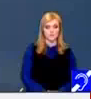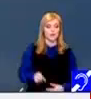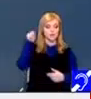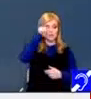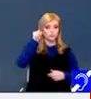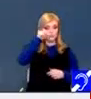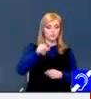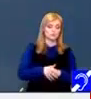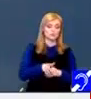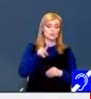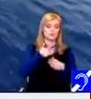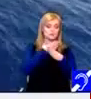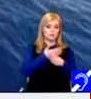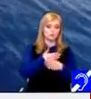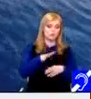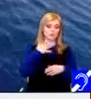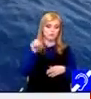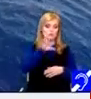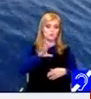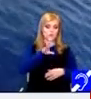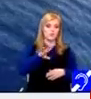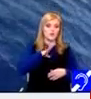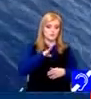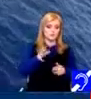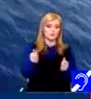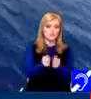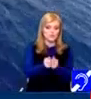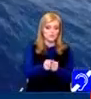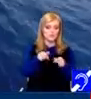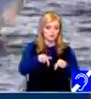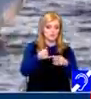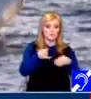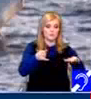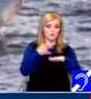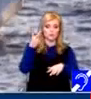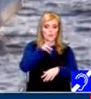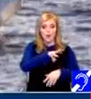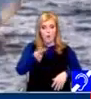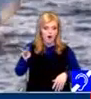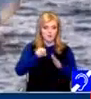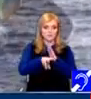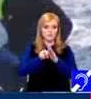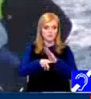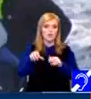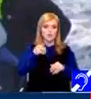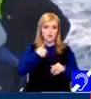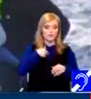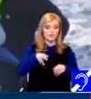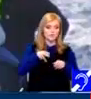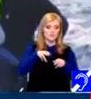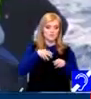Turcia este un partener strategic pentru Uniunea Europeană, întrucât reține pe teritoriul său peste 2 milioane de refugiați care ar putea fi tentați să vină în